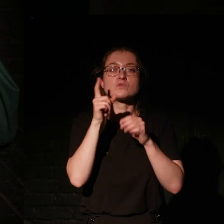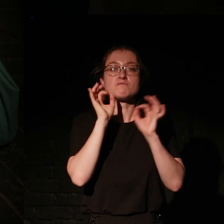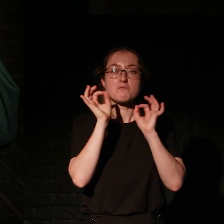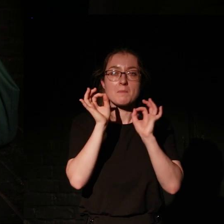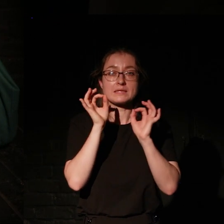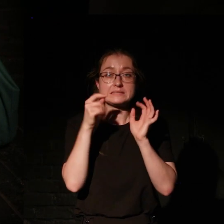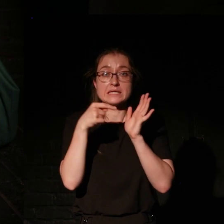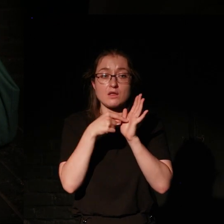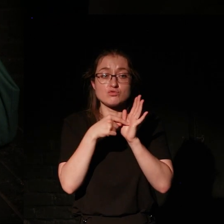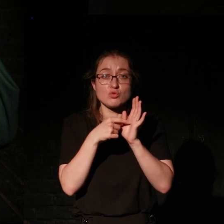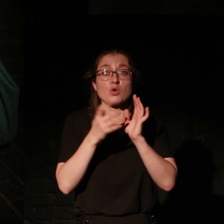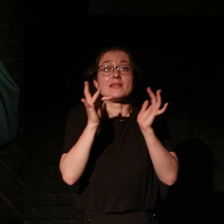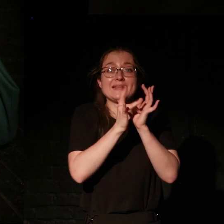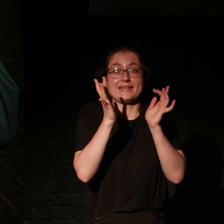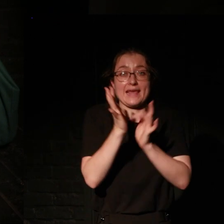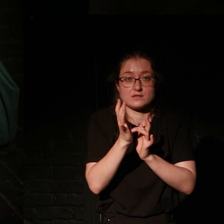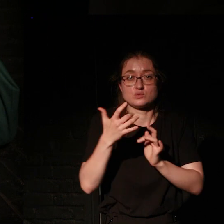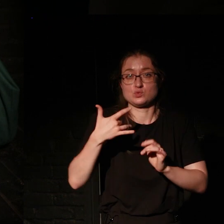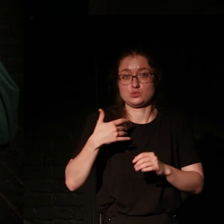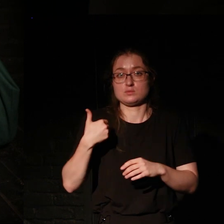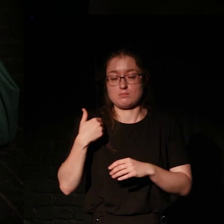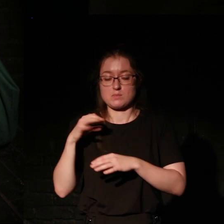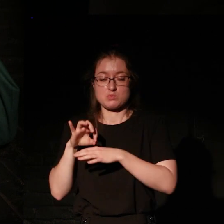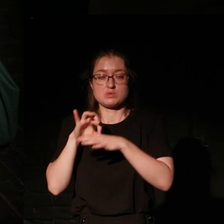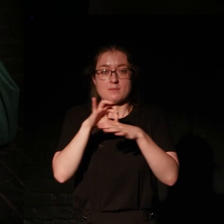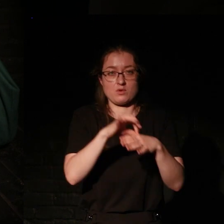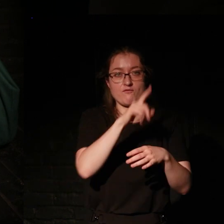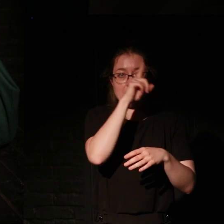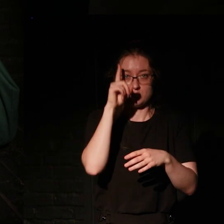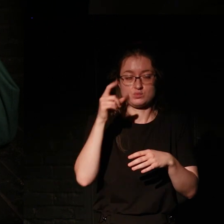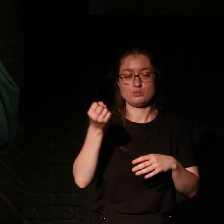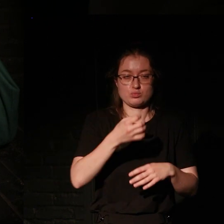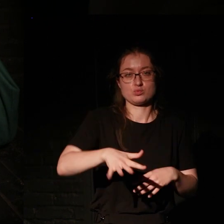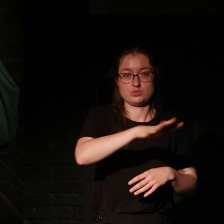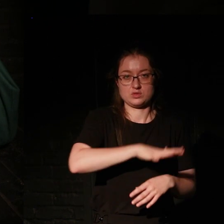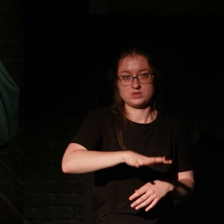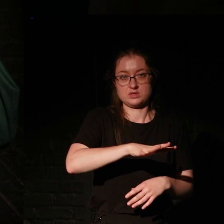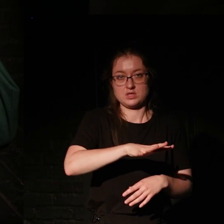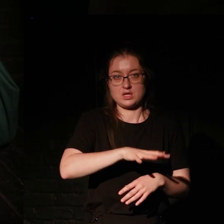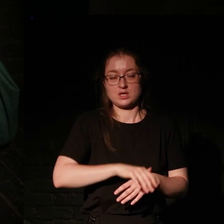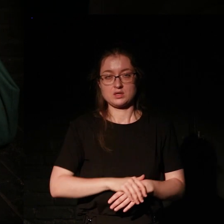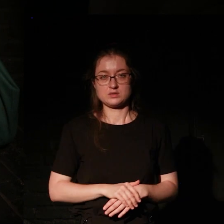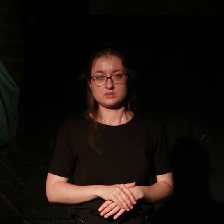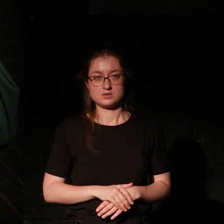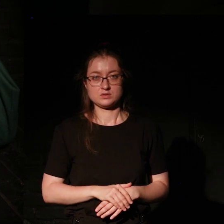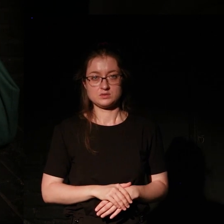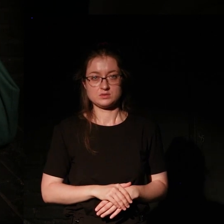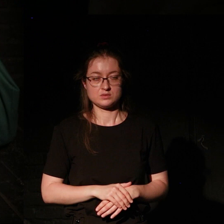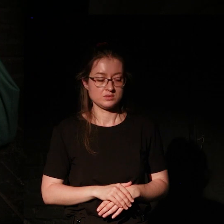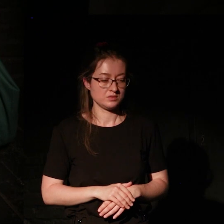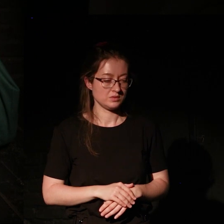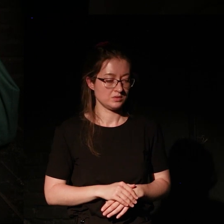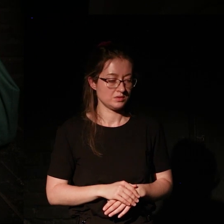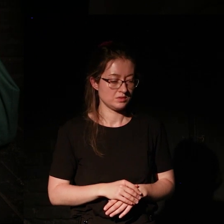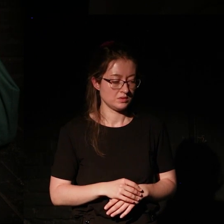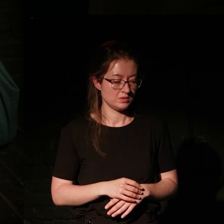Tak, wybił ten lud na pustynię i tych, którzy nie wierzyli, to wytracił.